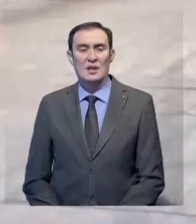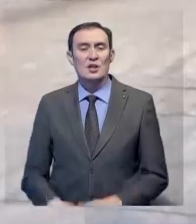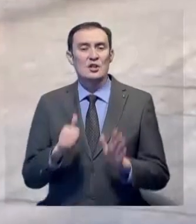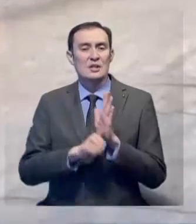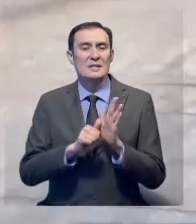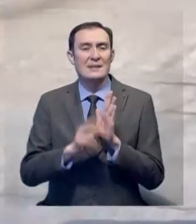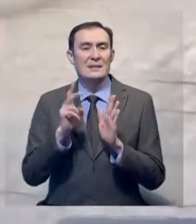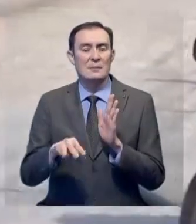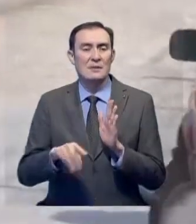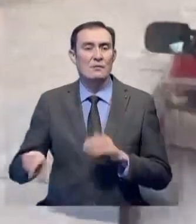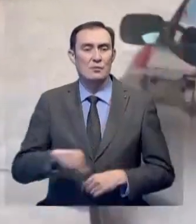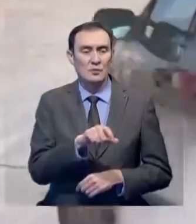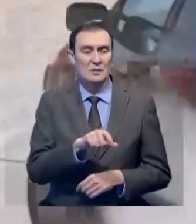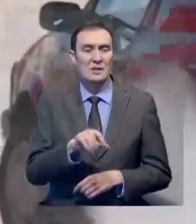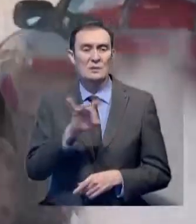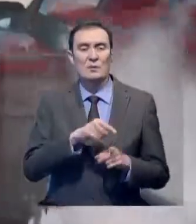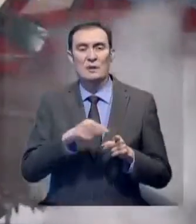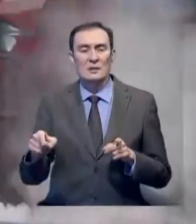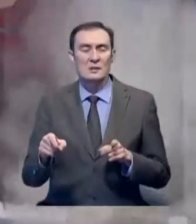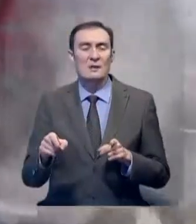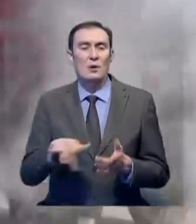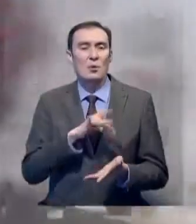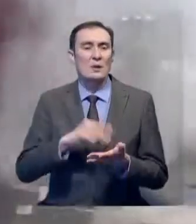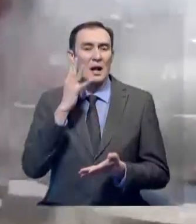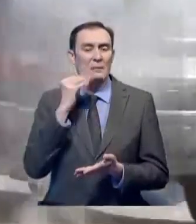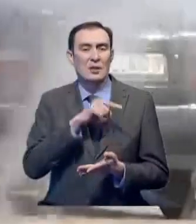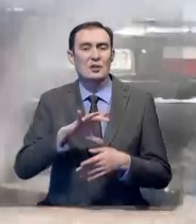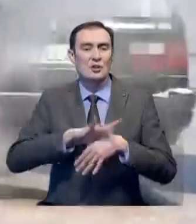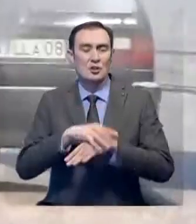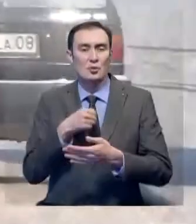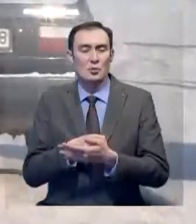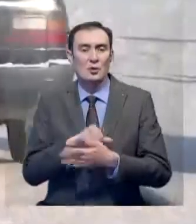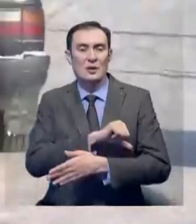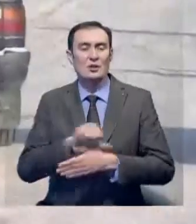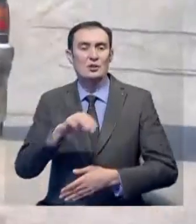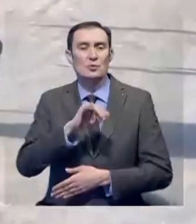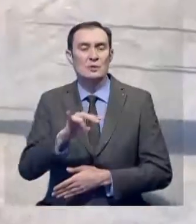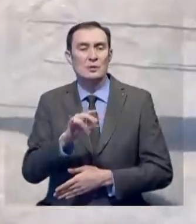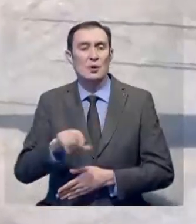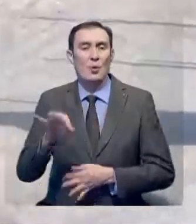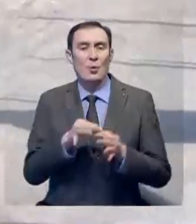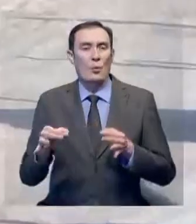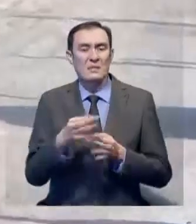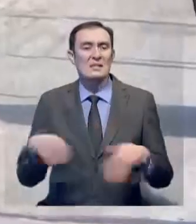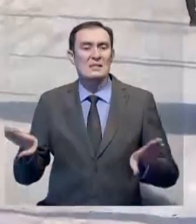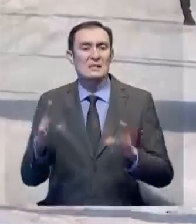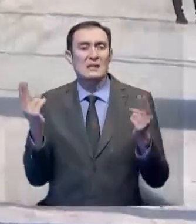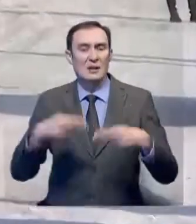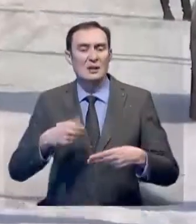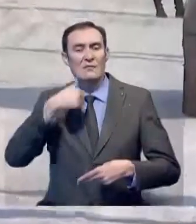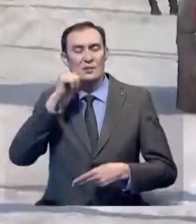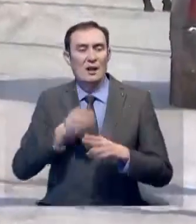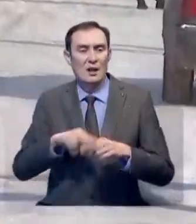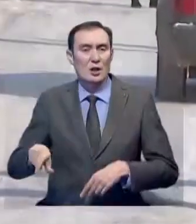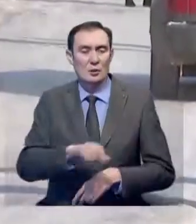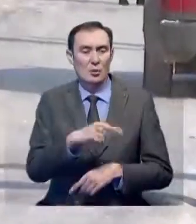60 километров пути автодороги республиканского значения Алматы-Ташкент до границы Туркестанской области закрыли еще вчера. Эта